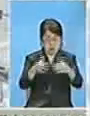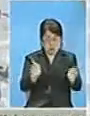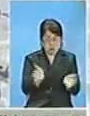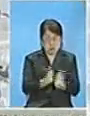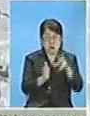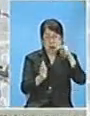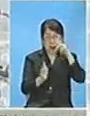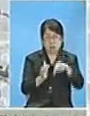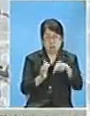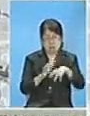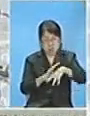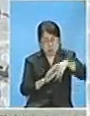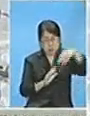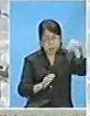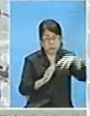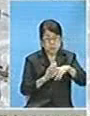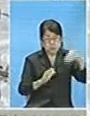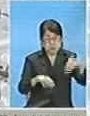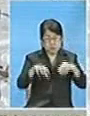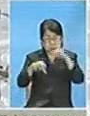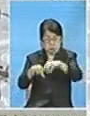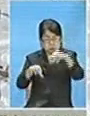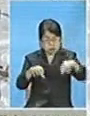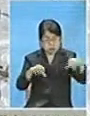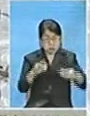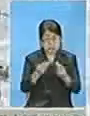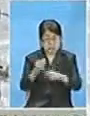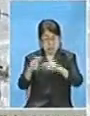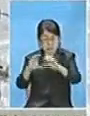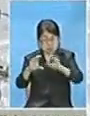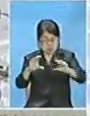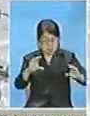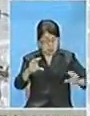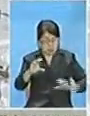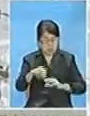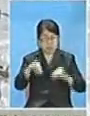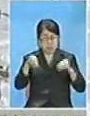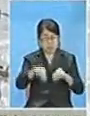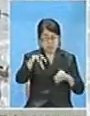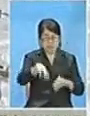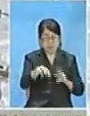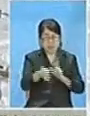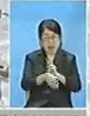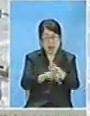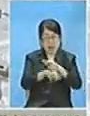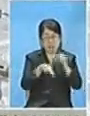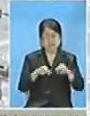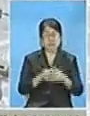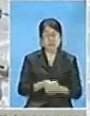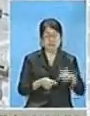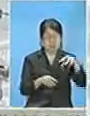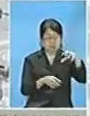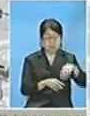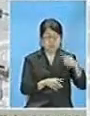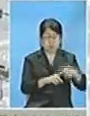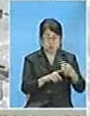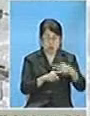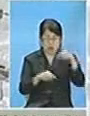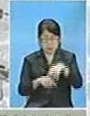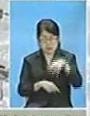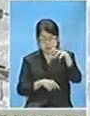ปิดล้อมรอบพื้นที่รามคำแหงทั้งหมดจุดติดตั้งเครื่องสูบน้ำชั่วคราวจุดติดตั้งสถานีสูบน้